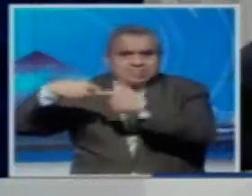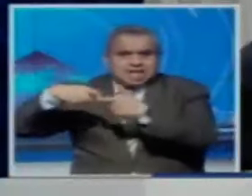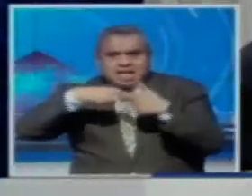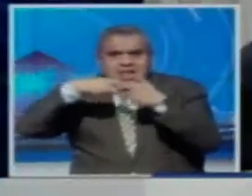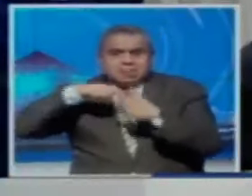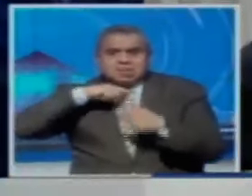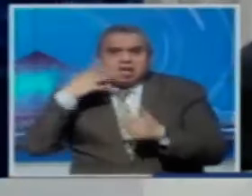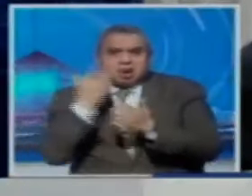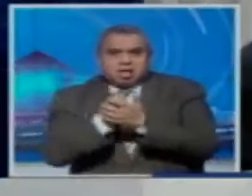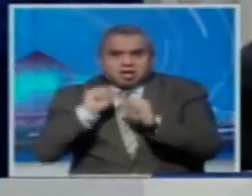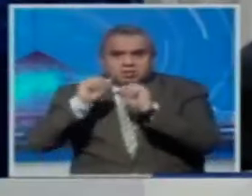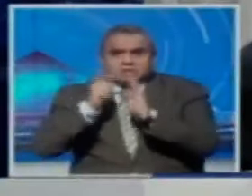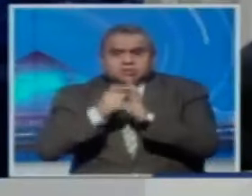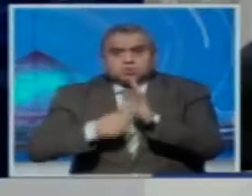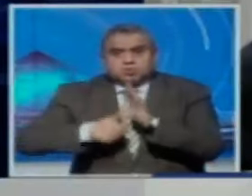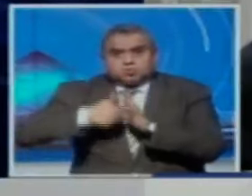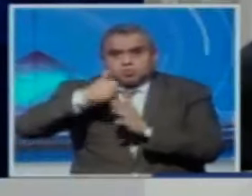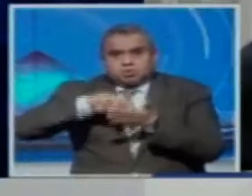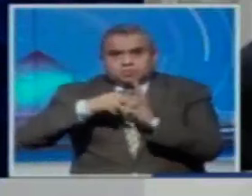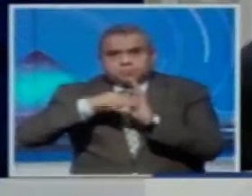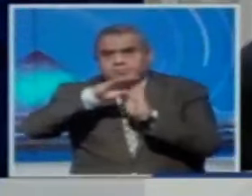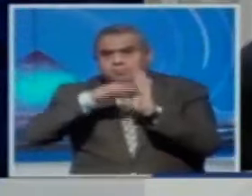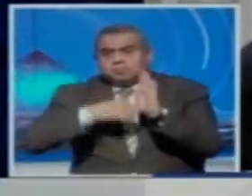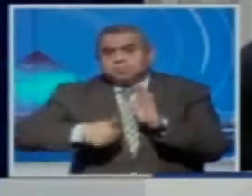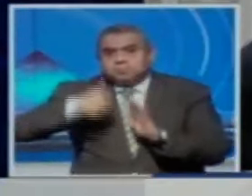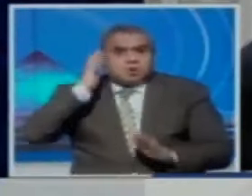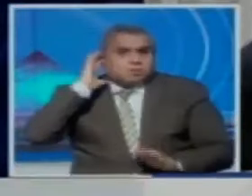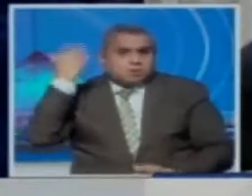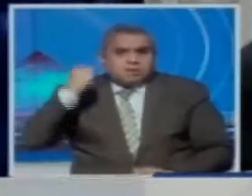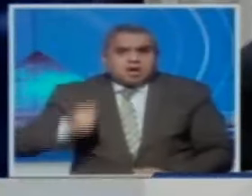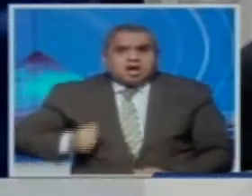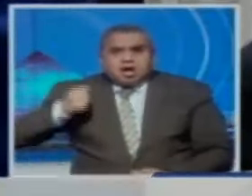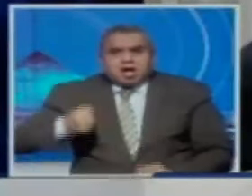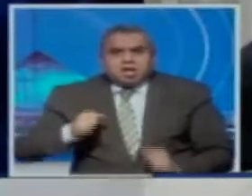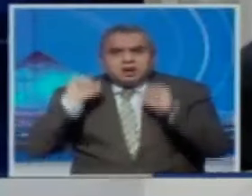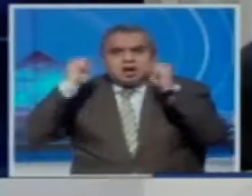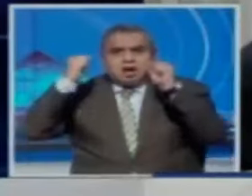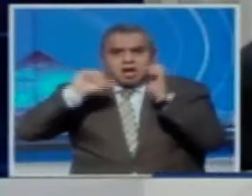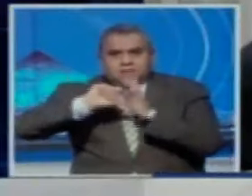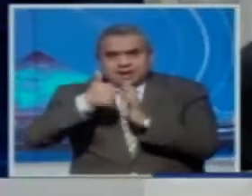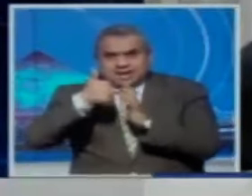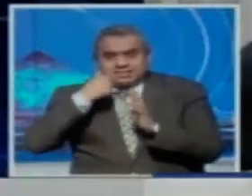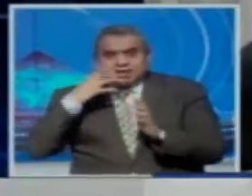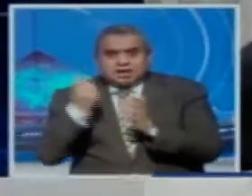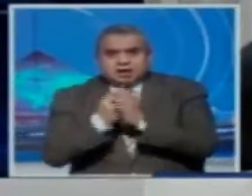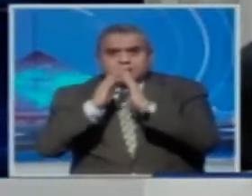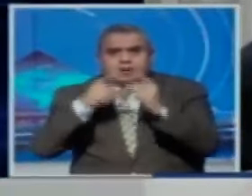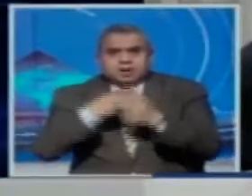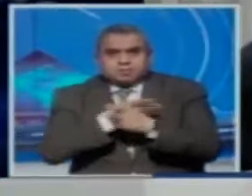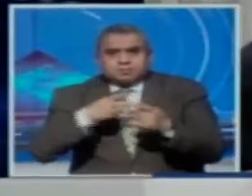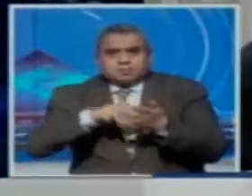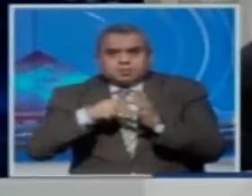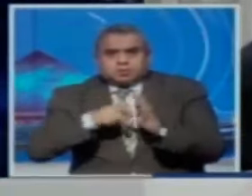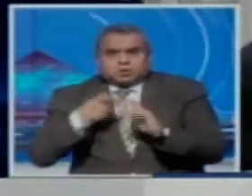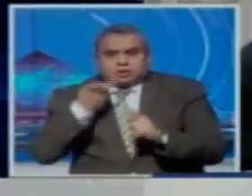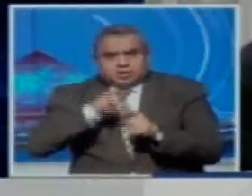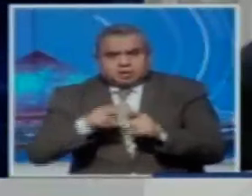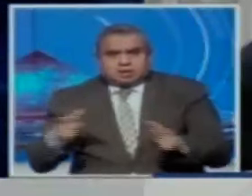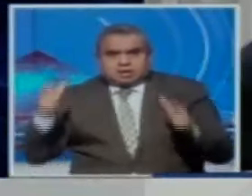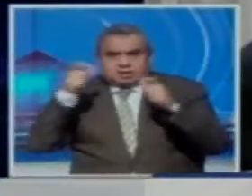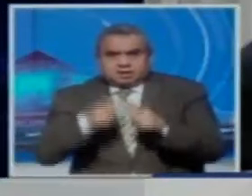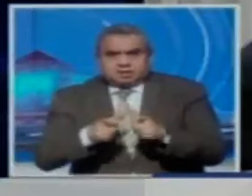مشروعات وزارة النقل، خاصة ما يتعلق بمنظومة القطار الكهربائي السريع على مستوى الجمهورية.